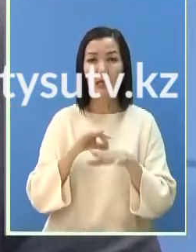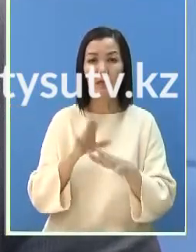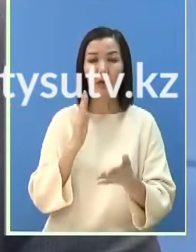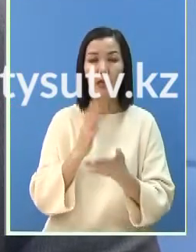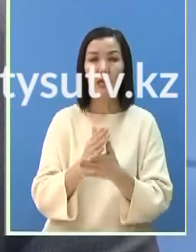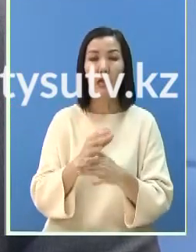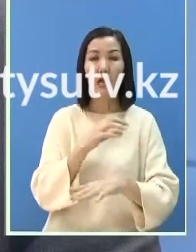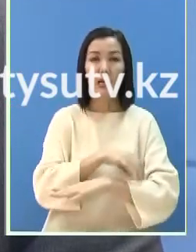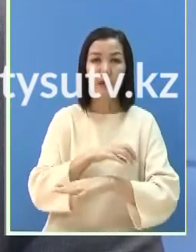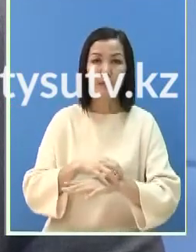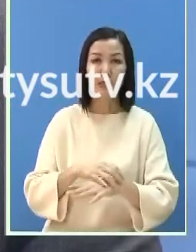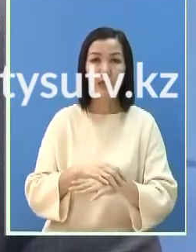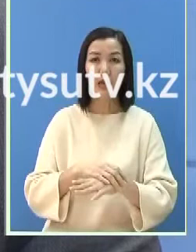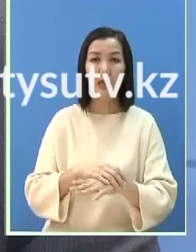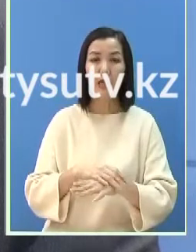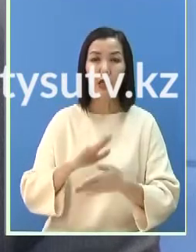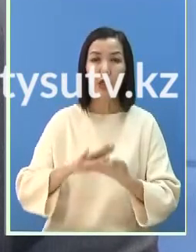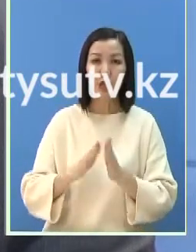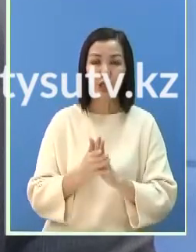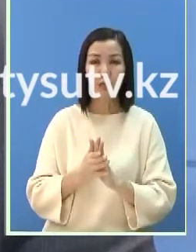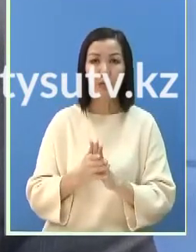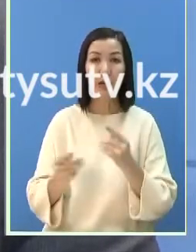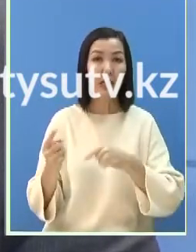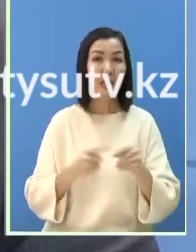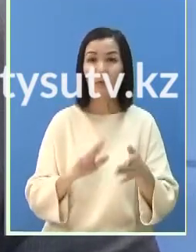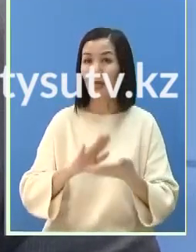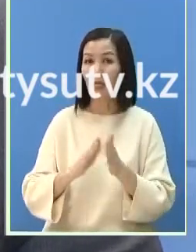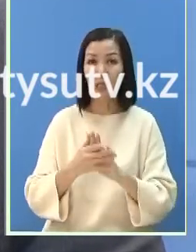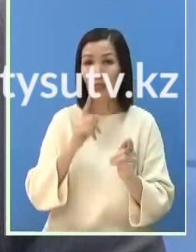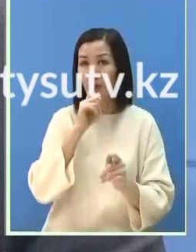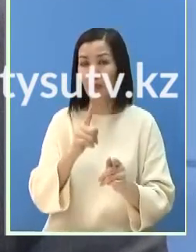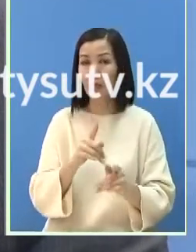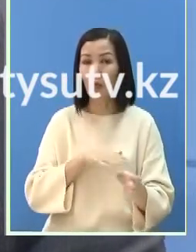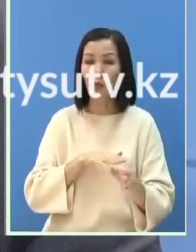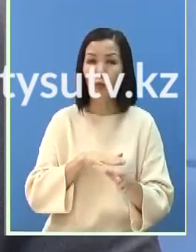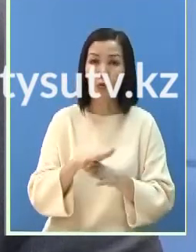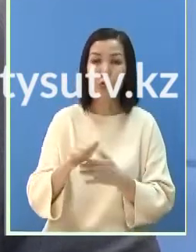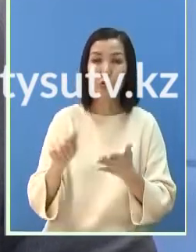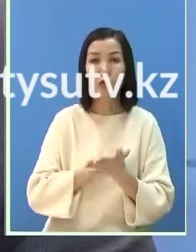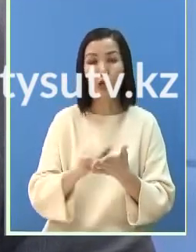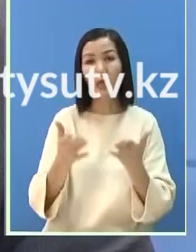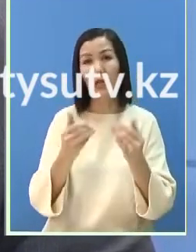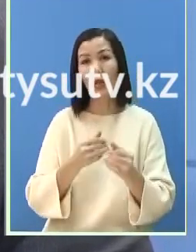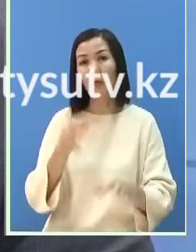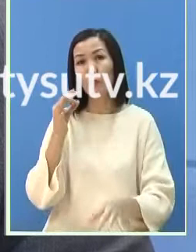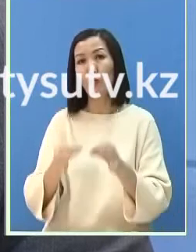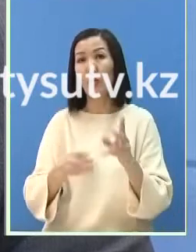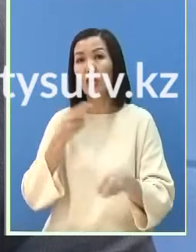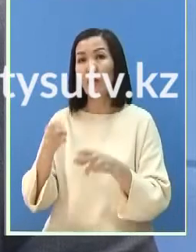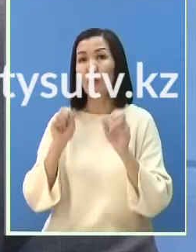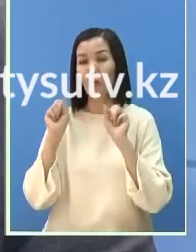шешімімен кәсіпкерлер келіспеген жағдайда, кәсіпкерлер толық құжаттарын алып сотқа шағымдана